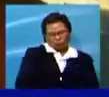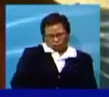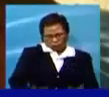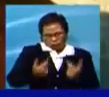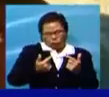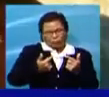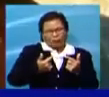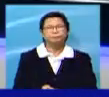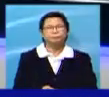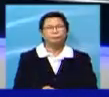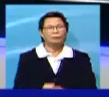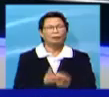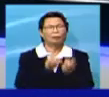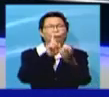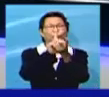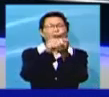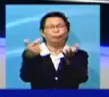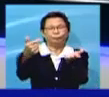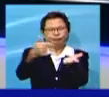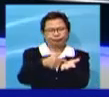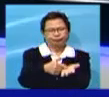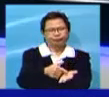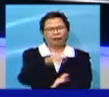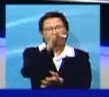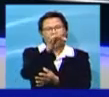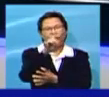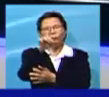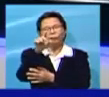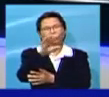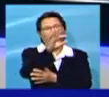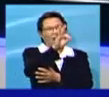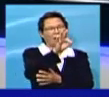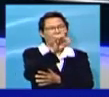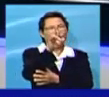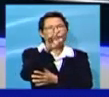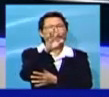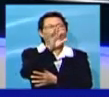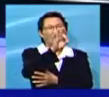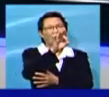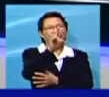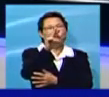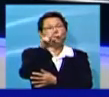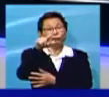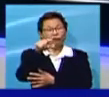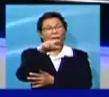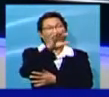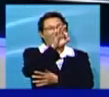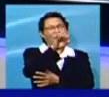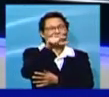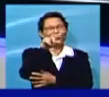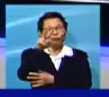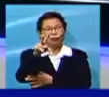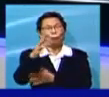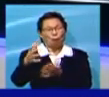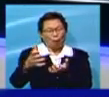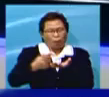mereka. Bertemu kembali. Felda Global Ventures Holdings Berhad FGV kini mengadakan perbincangan dengan beberapa syarikat asing